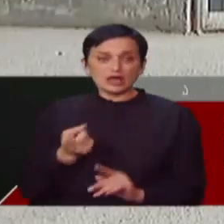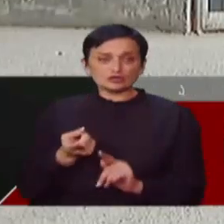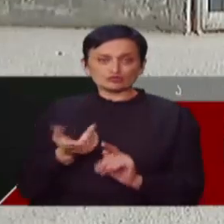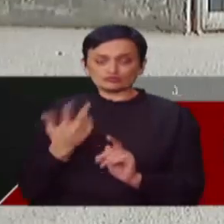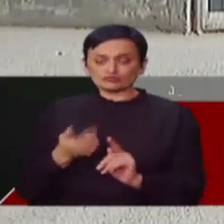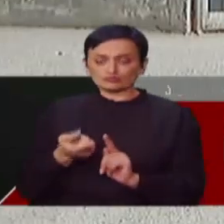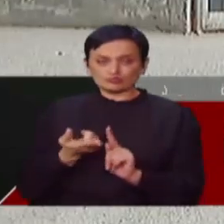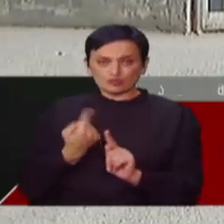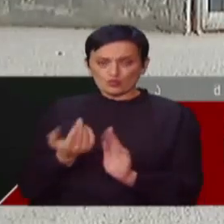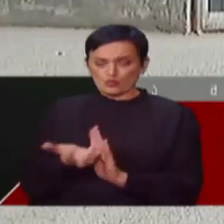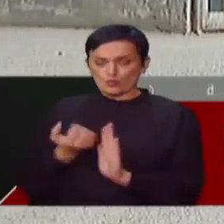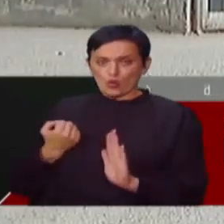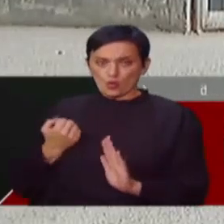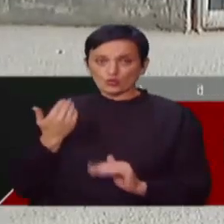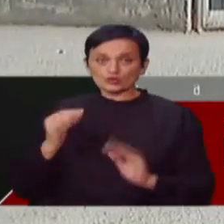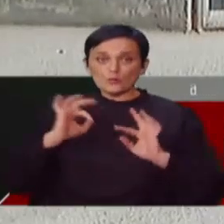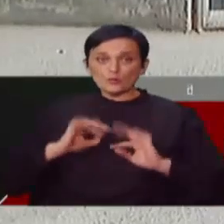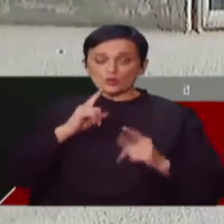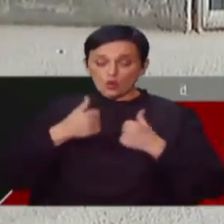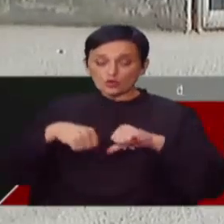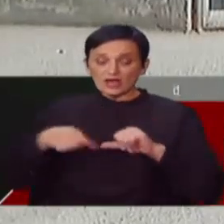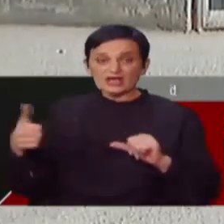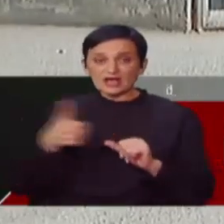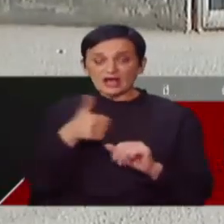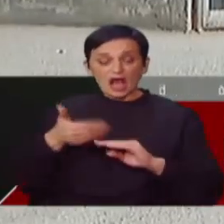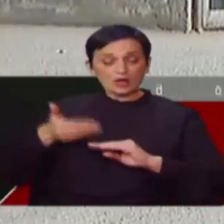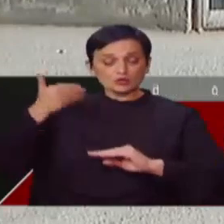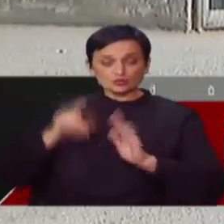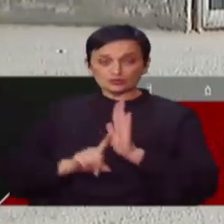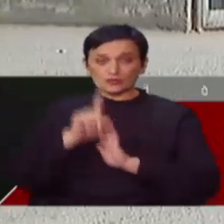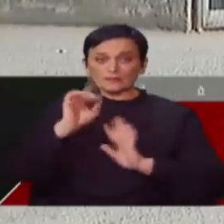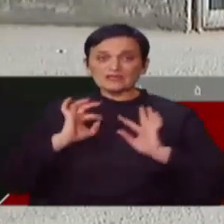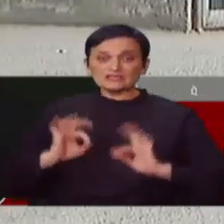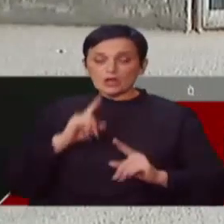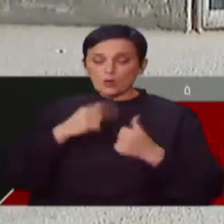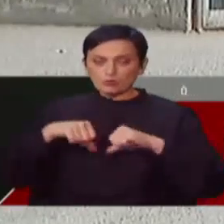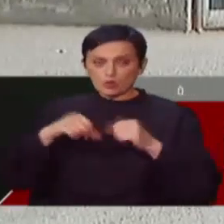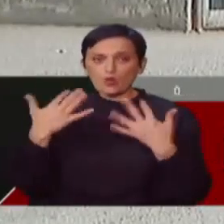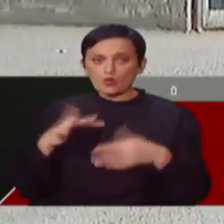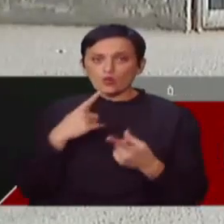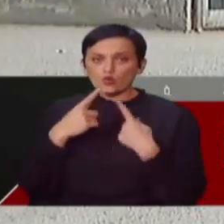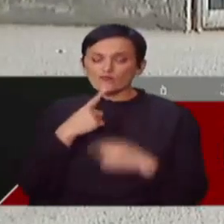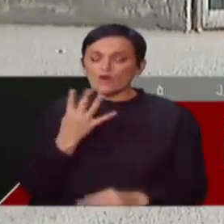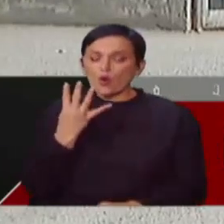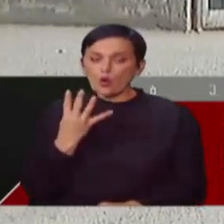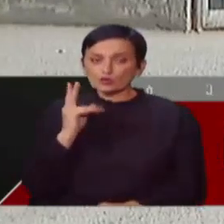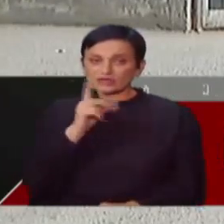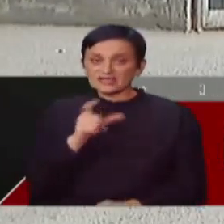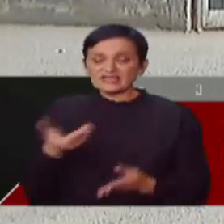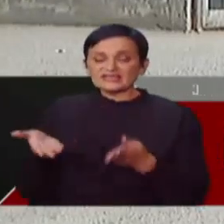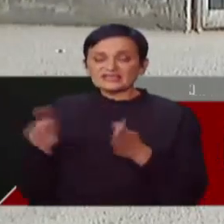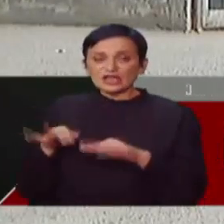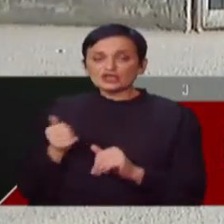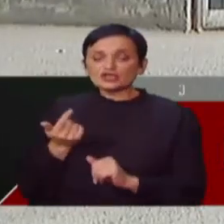მოხსნა. გასაუბრების პროცესი საპროკურორო საბჭოში გასულ კვირას დაიწყო. ამ დროისთვის საპროკურორო საბჭო უკვე გაესაუბრა 4 კანდიდატს, დარჩენილი